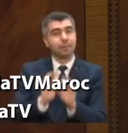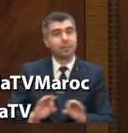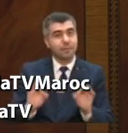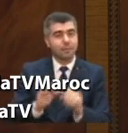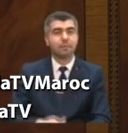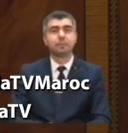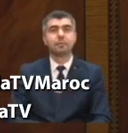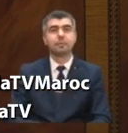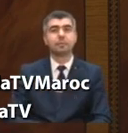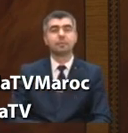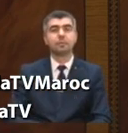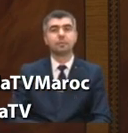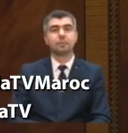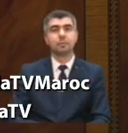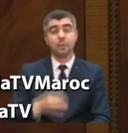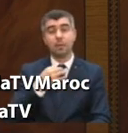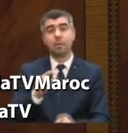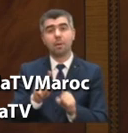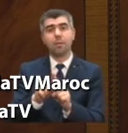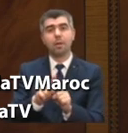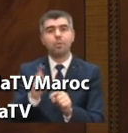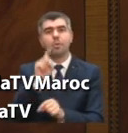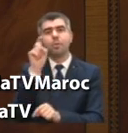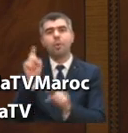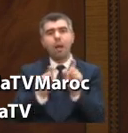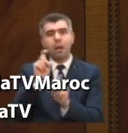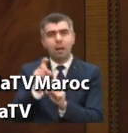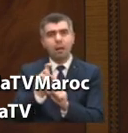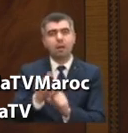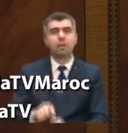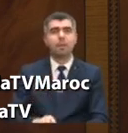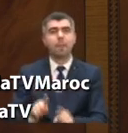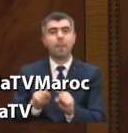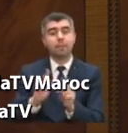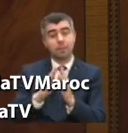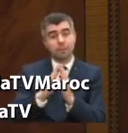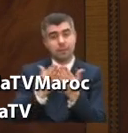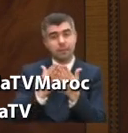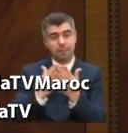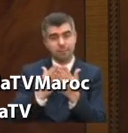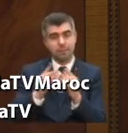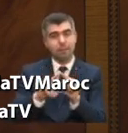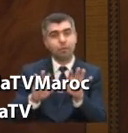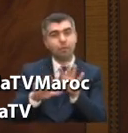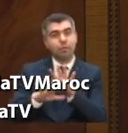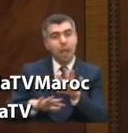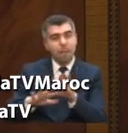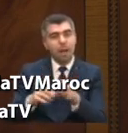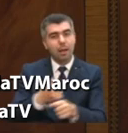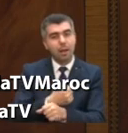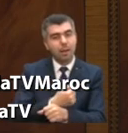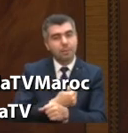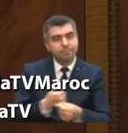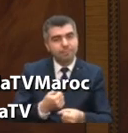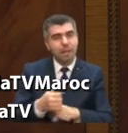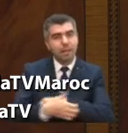أحد تصريحاتكم عندما سئلتم عن السجل الاجتماعي قلتم بأن وليد كيضم فئة عريضة من الناس اللي كتعاني من الهشاشة والتي ليس لها أي